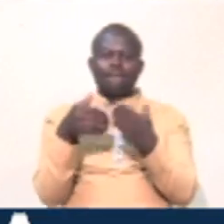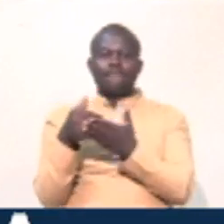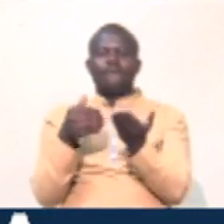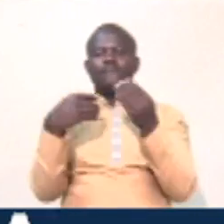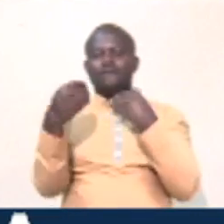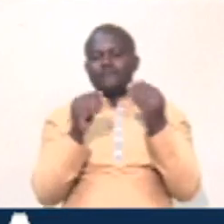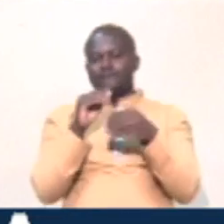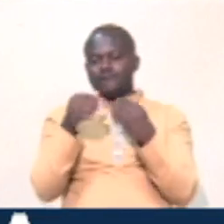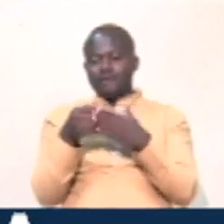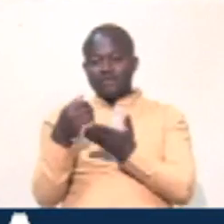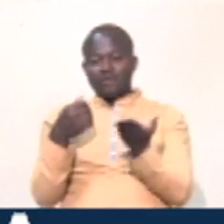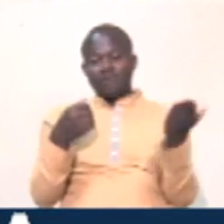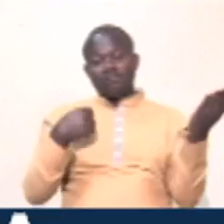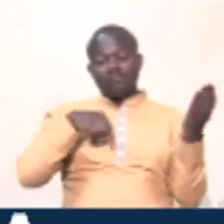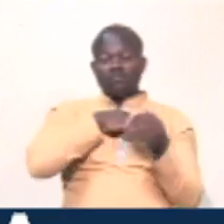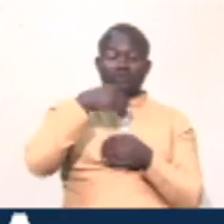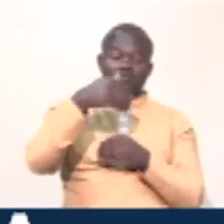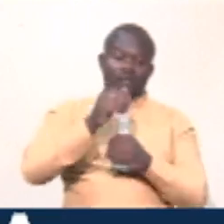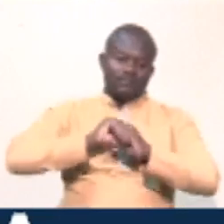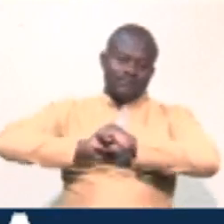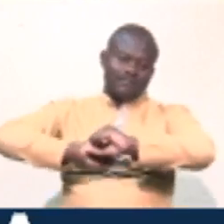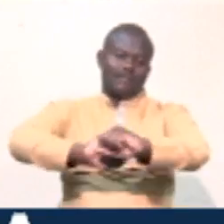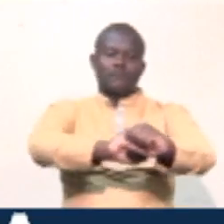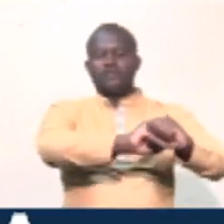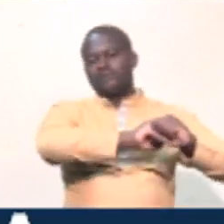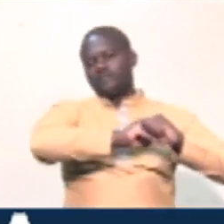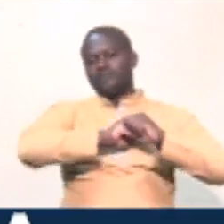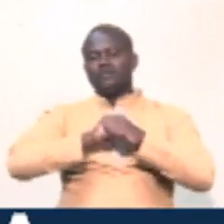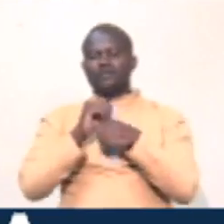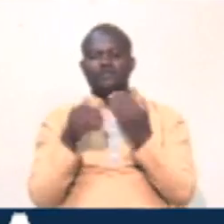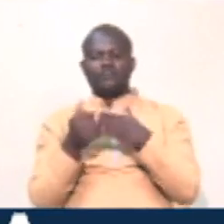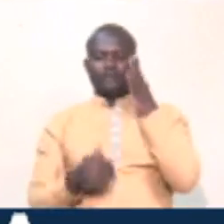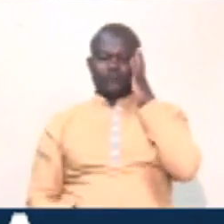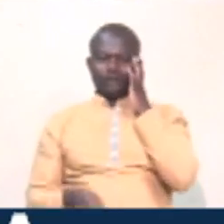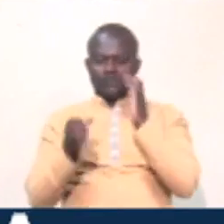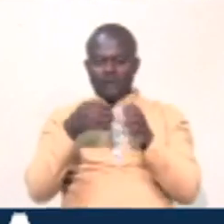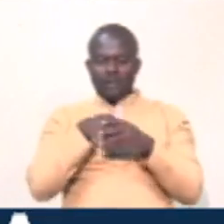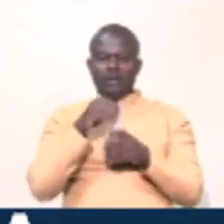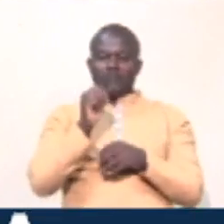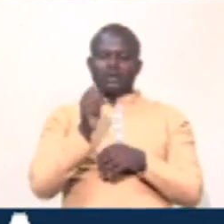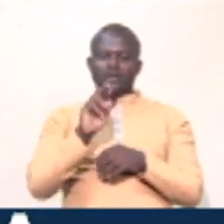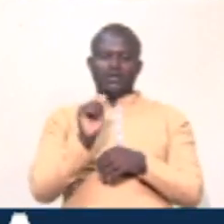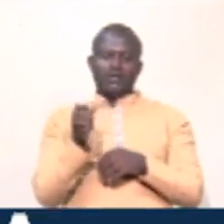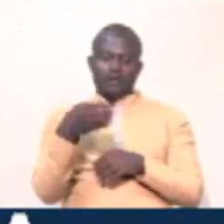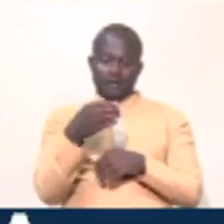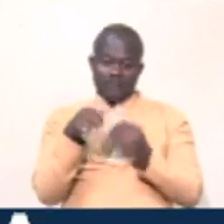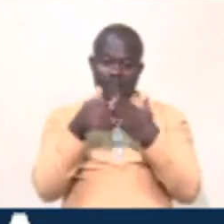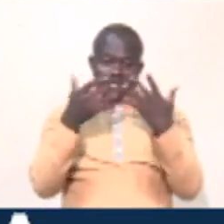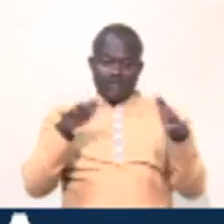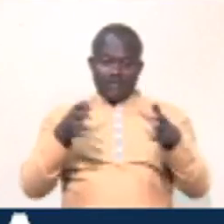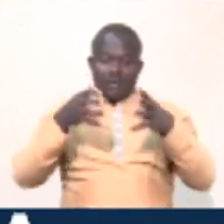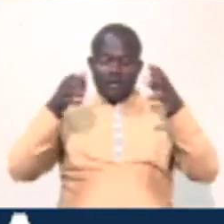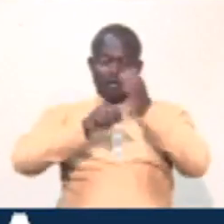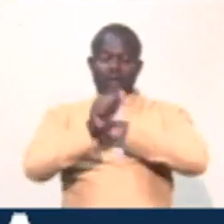bikoresho bikaboneka, ariko buri gihe tukabasaba kubibungabunga no kubibyaza umusaruro. Koperative Umutara Carpentry and Joinery yamaze kwagura